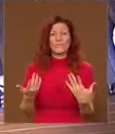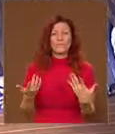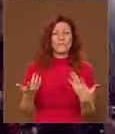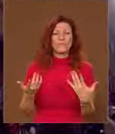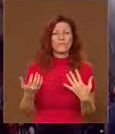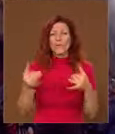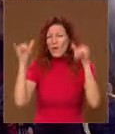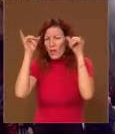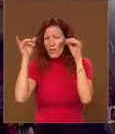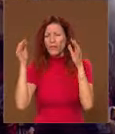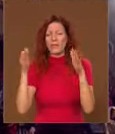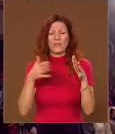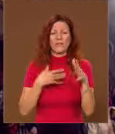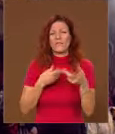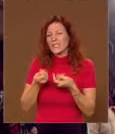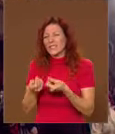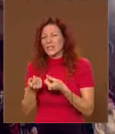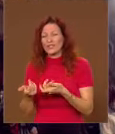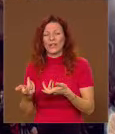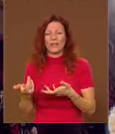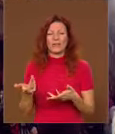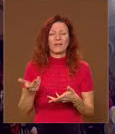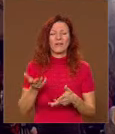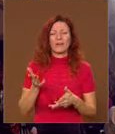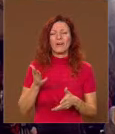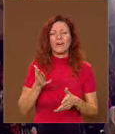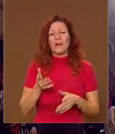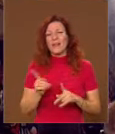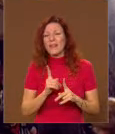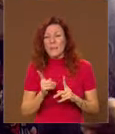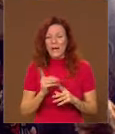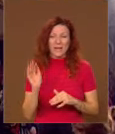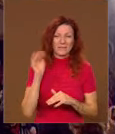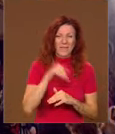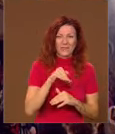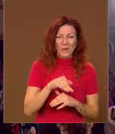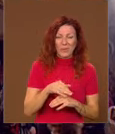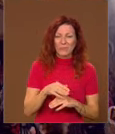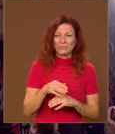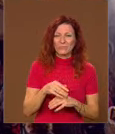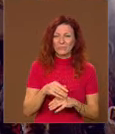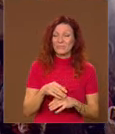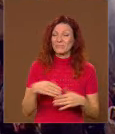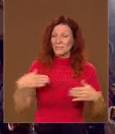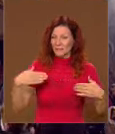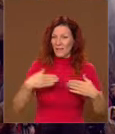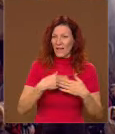волове за също за житейските им грижи, за земното.